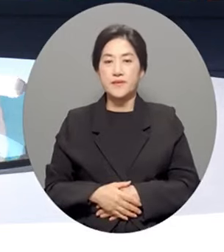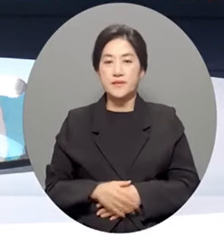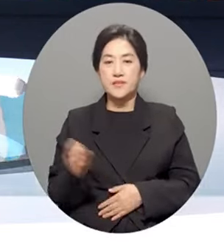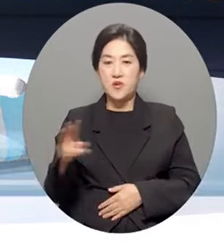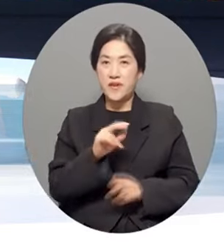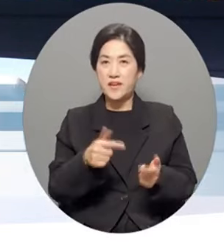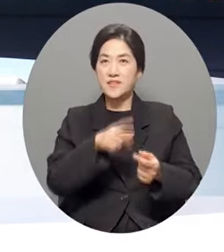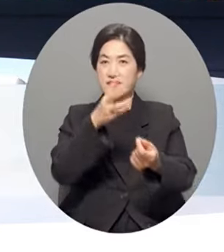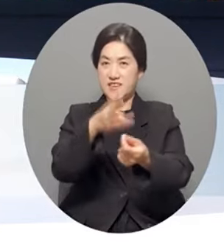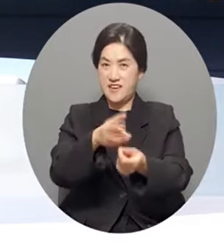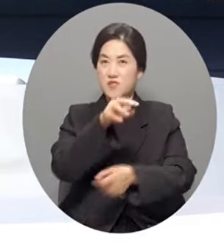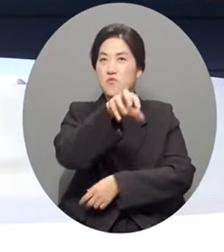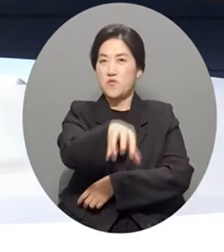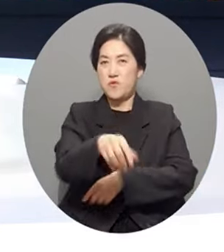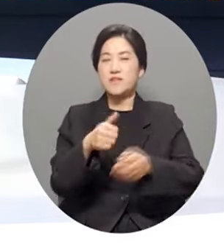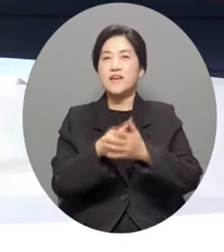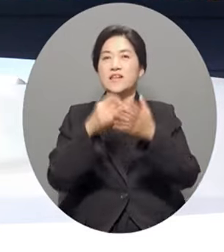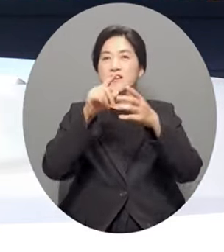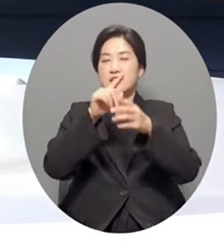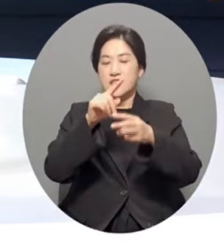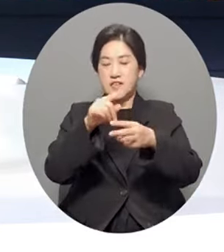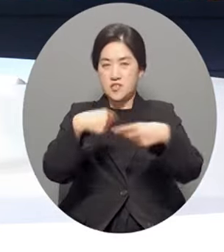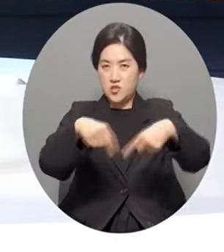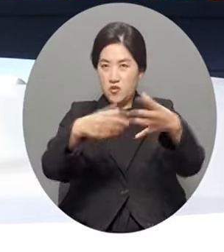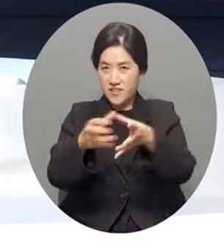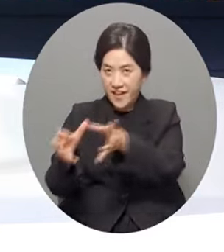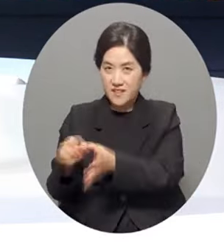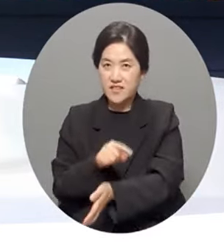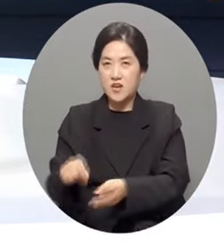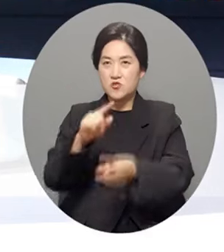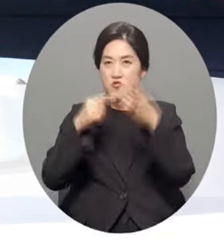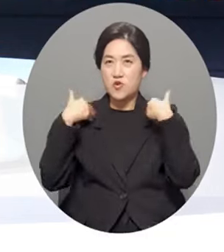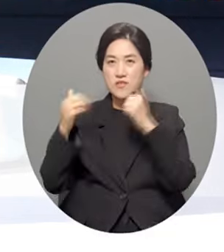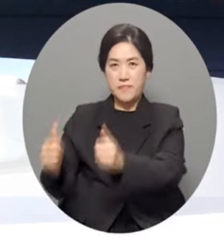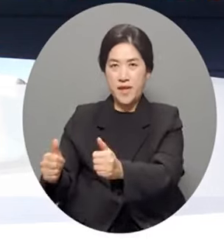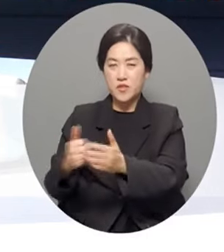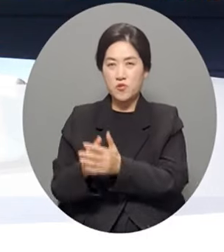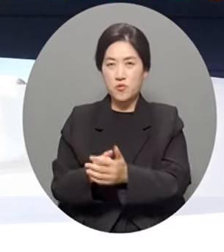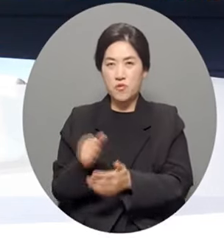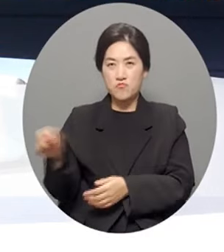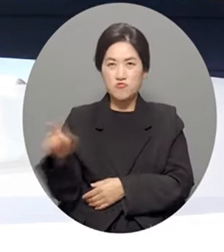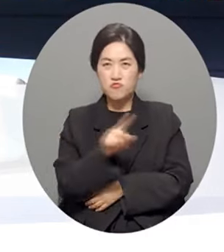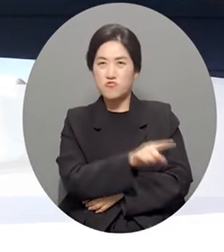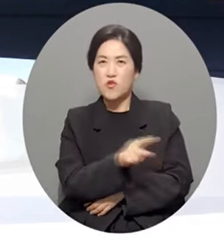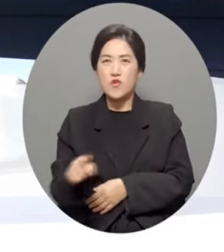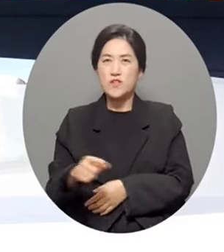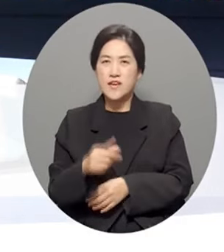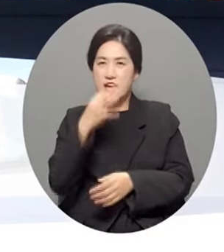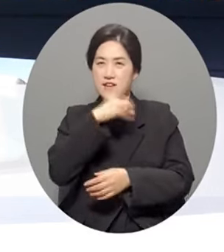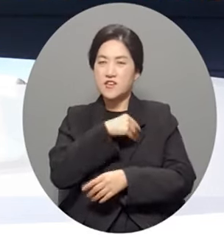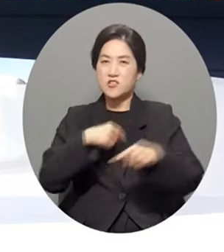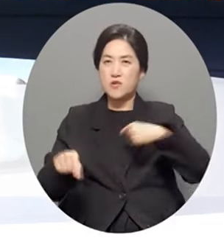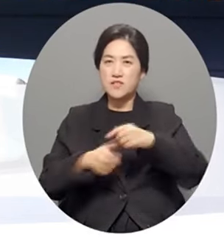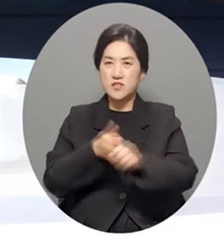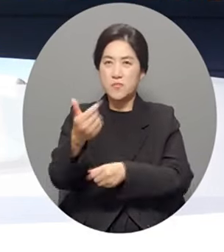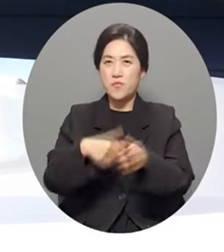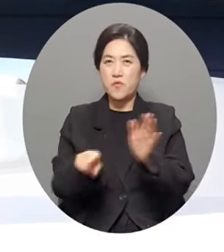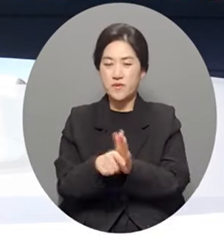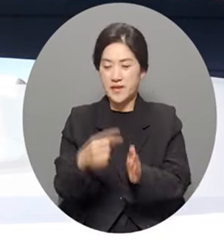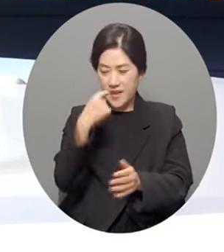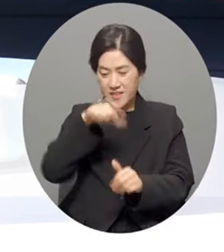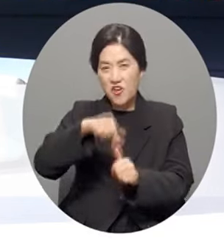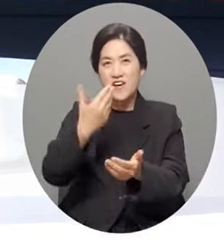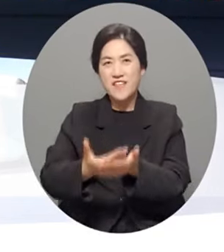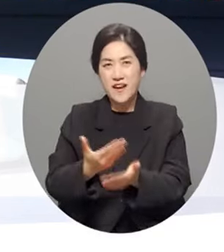제3지대의 정당들은 윤석열 정권 심판을 위해서 또 거대 양당의 기득권 정치 극복을 위해서 자신들을 선택해달라고